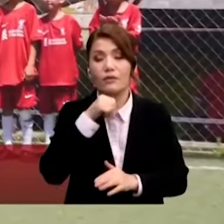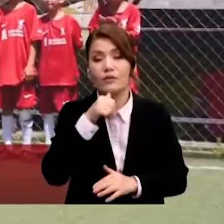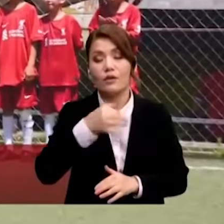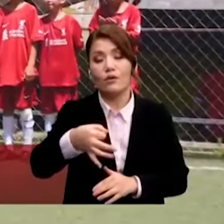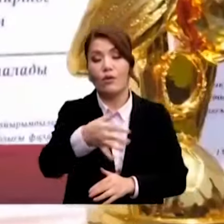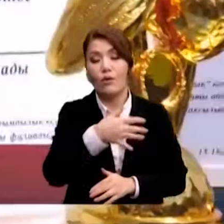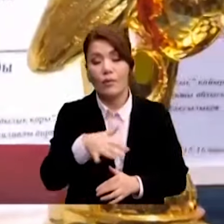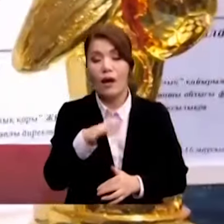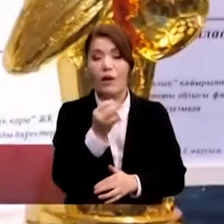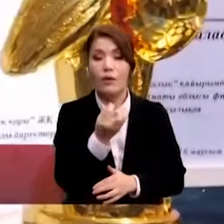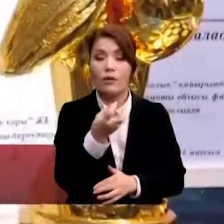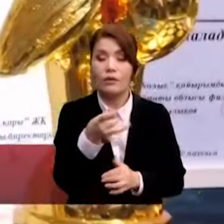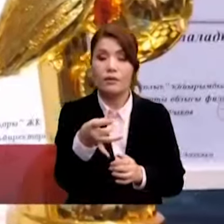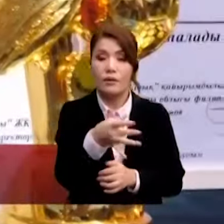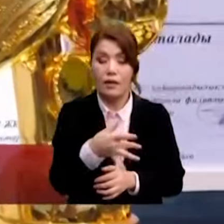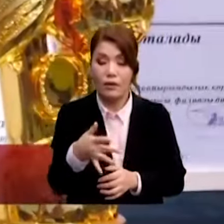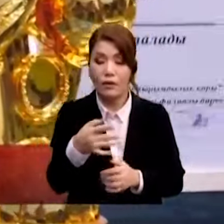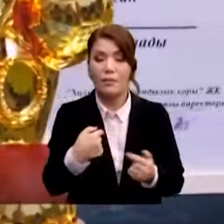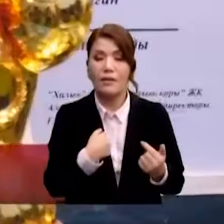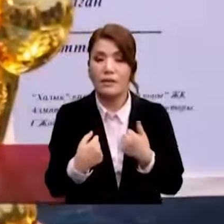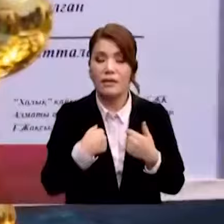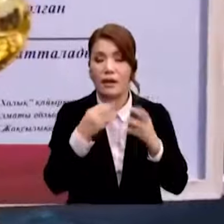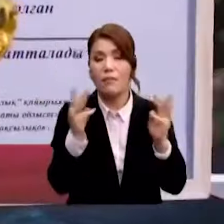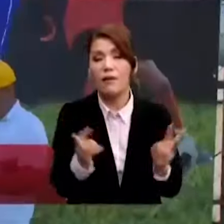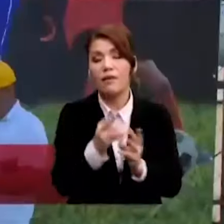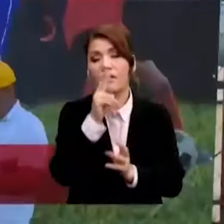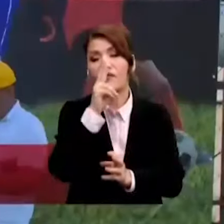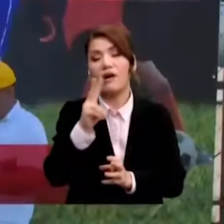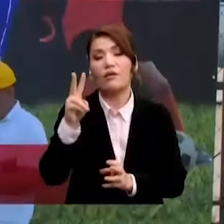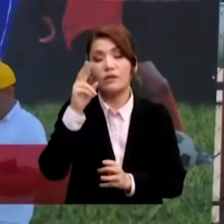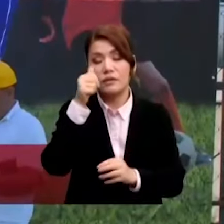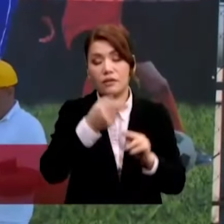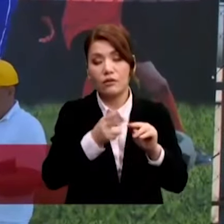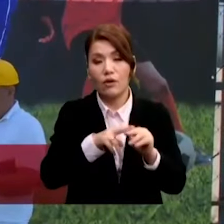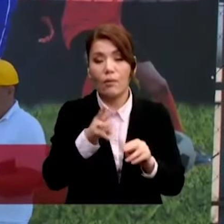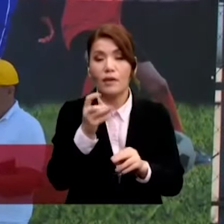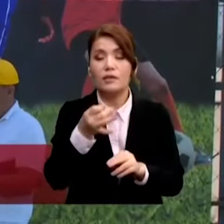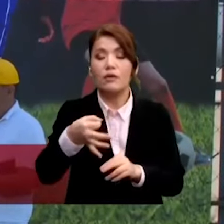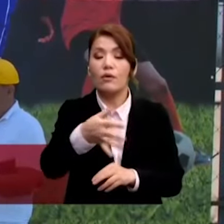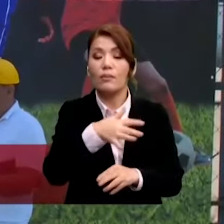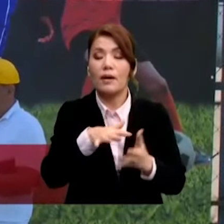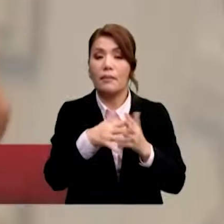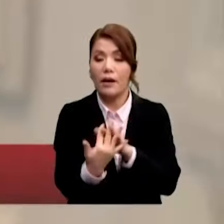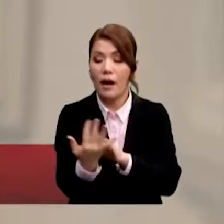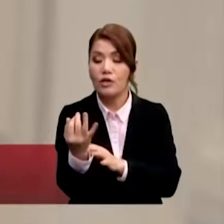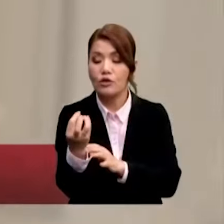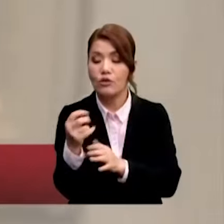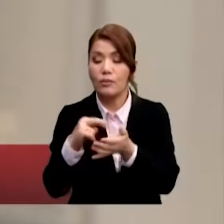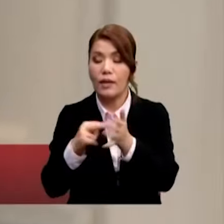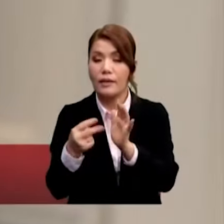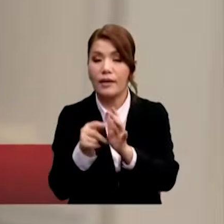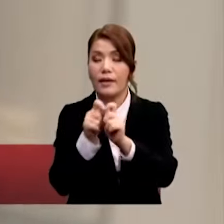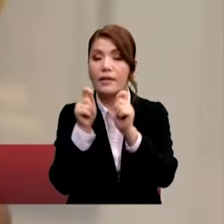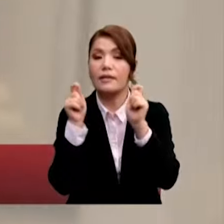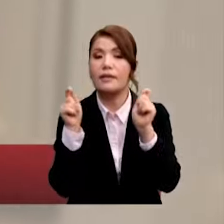в Кустанайской области, в Ауле-Кольском районе, пострадавшем от пожаров 2 года назад. В Мангыстауской области в поселке